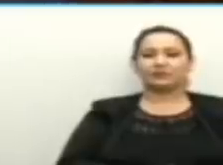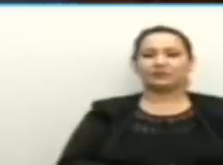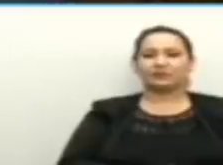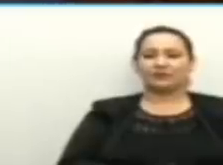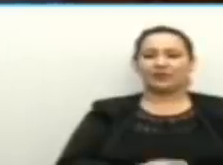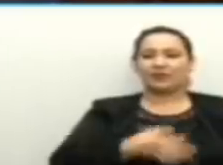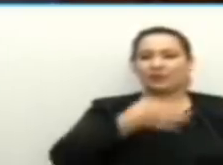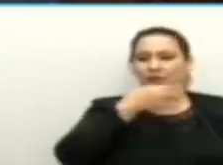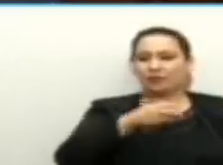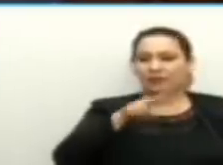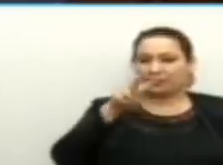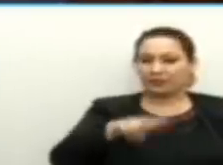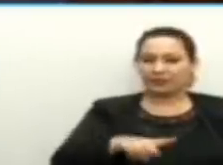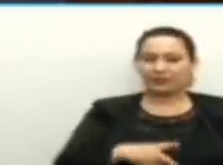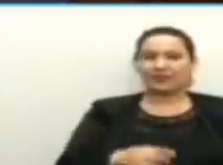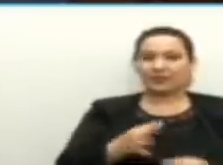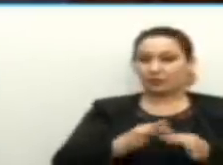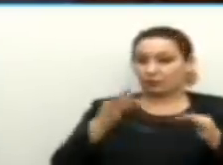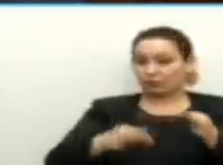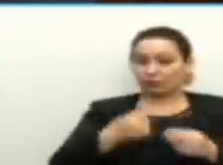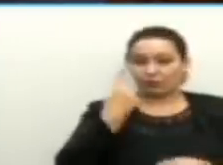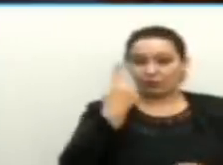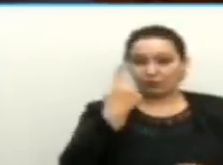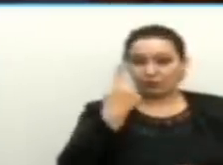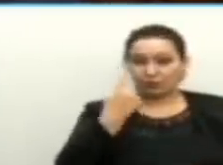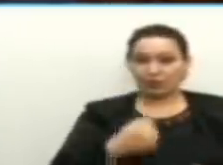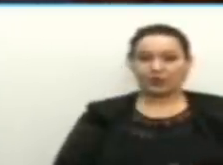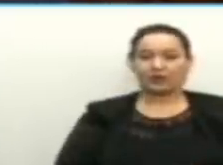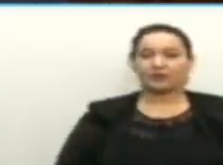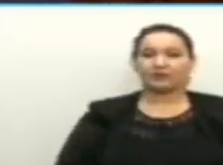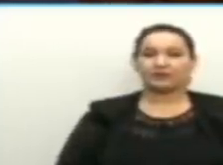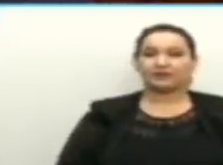وأعترف أمامكم أن الحل الوحيد الذي يضعنا في